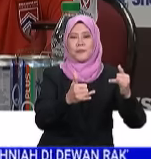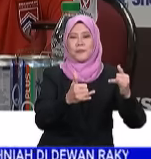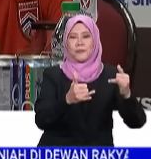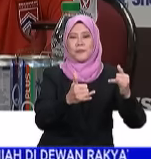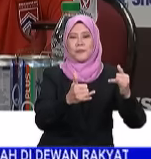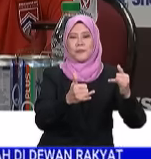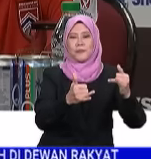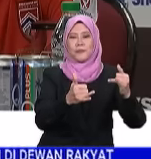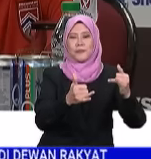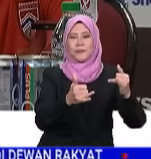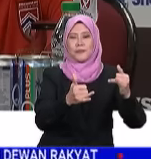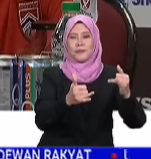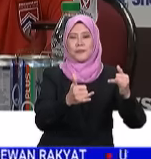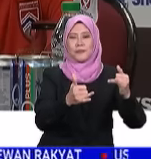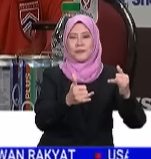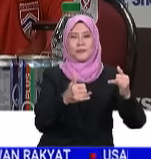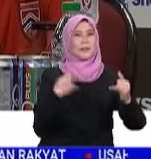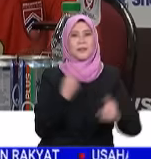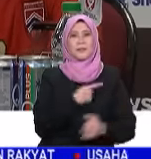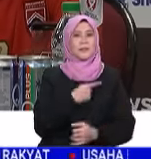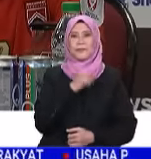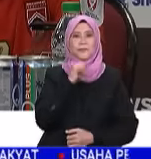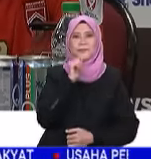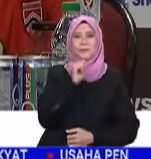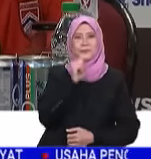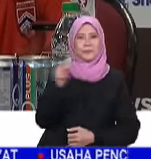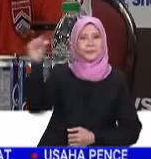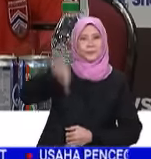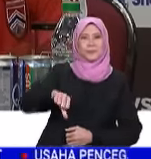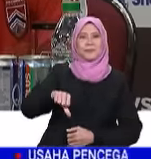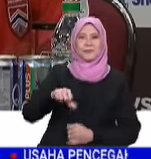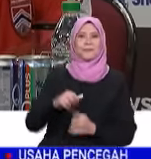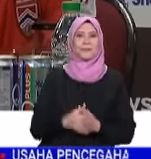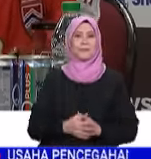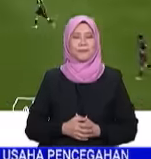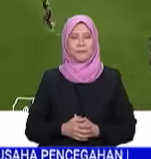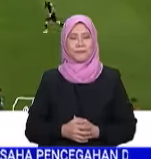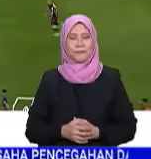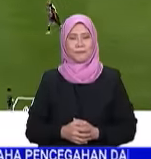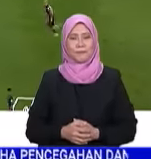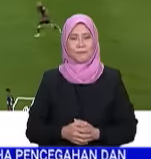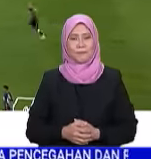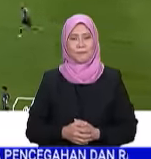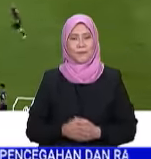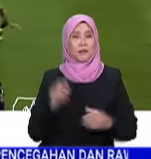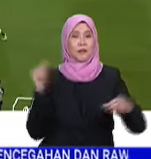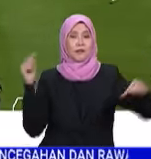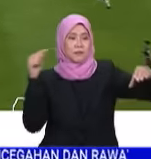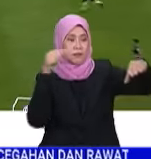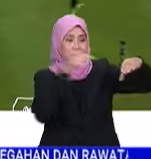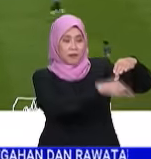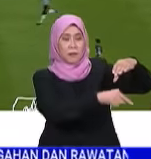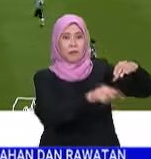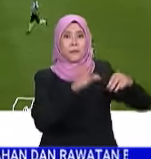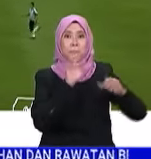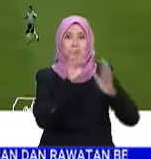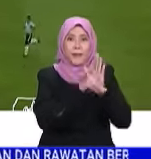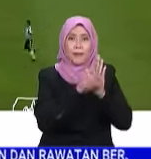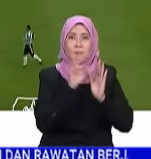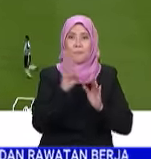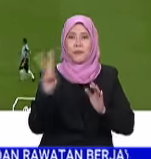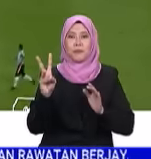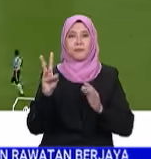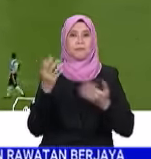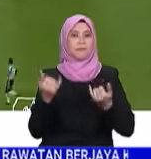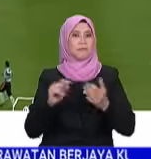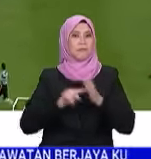kita tidak kalah dengan pasukan Johor jaringan Zafri pada minit ke-66 menyuntik semangat